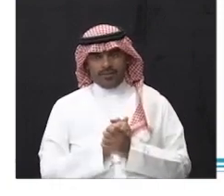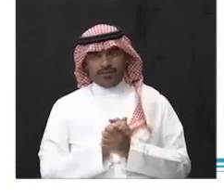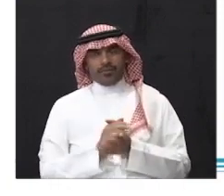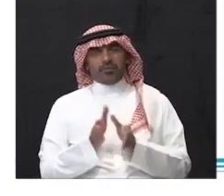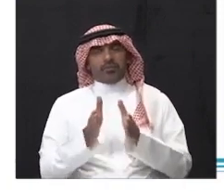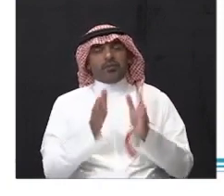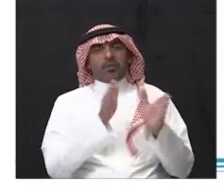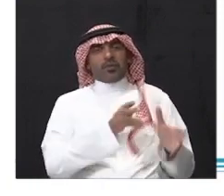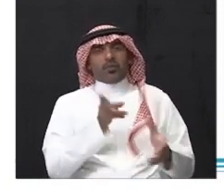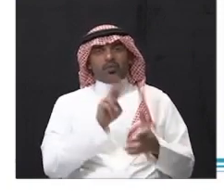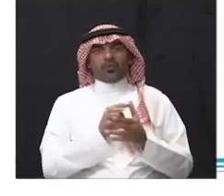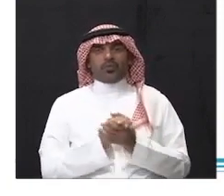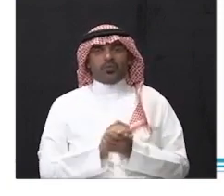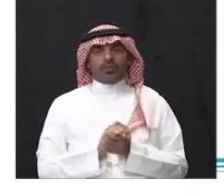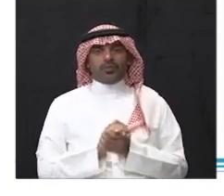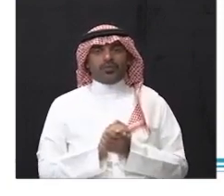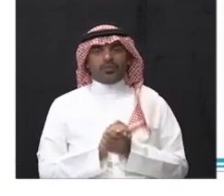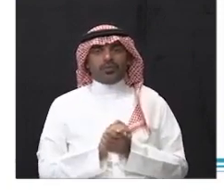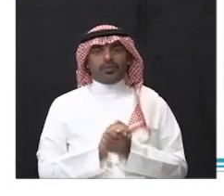كذلك نستكمل